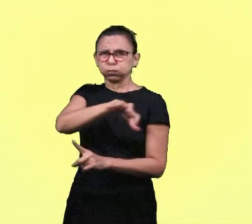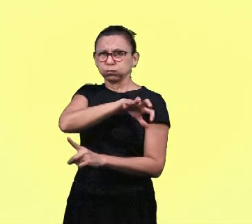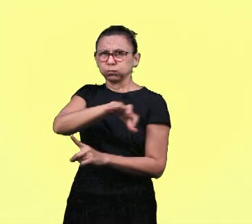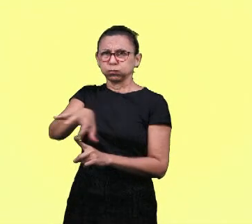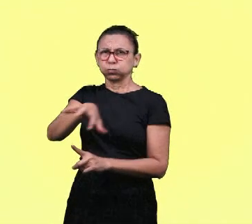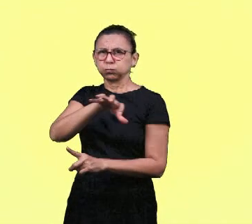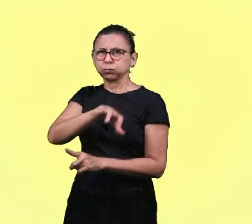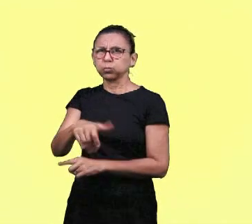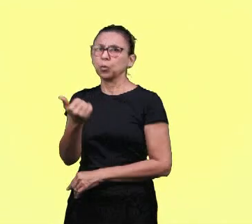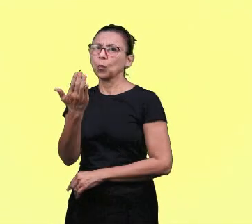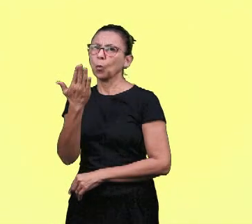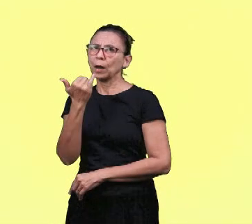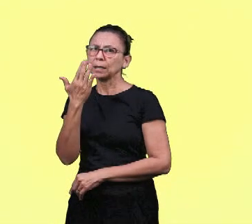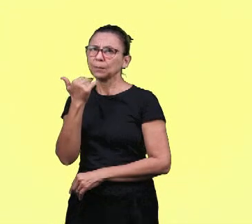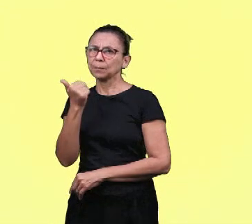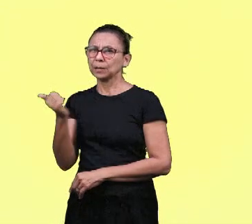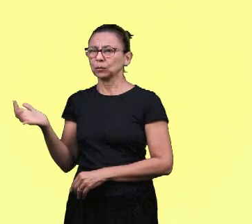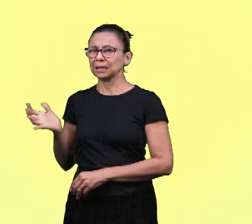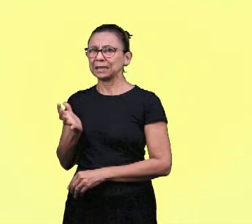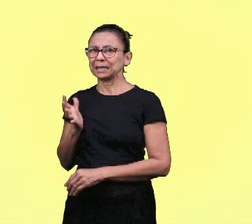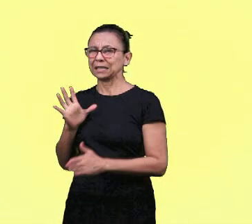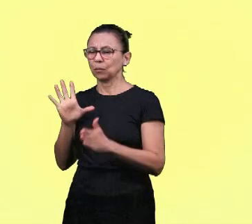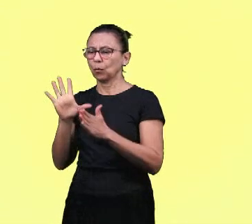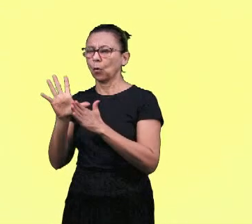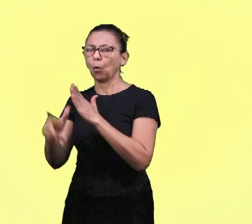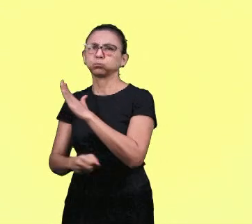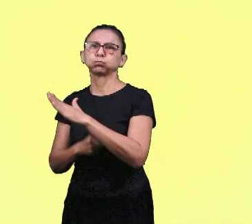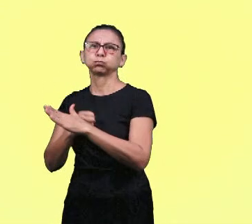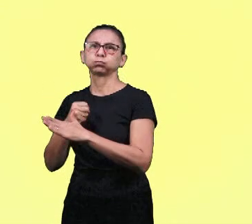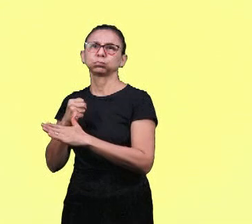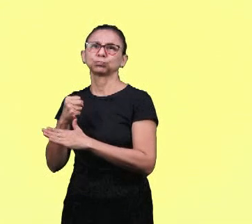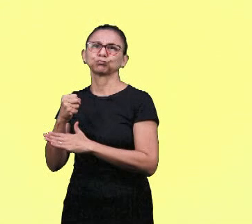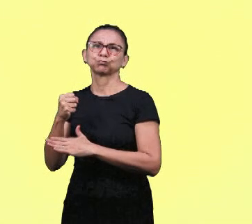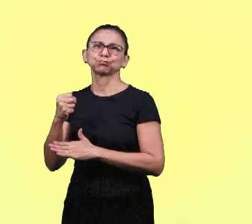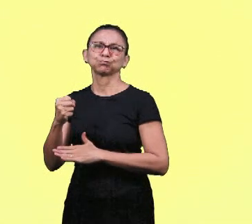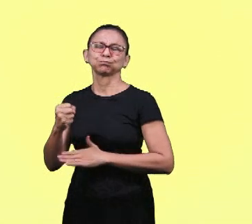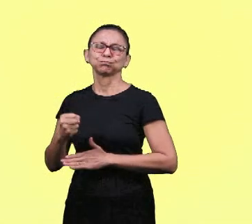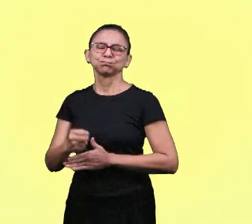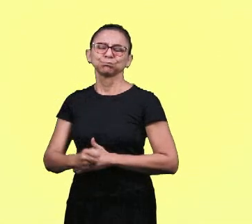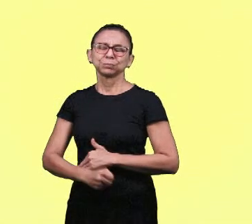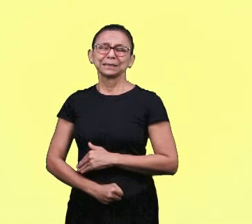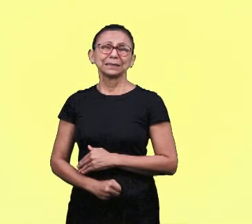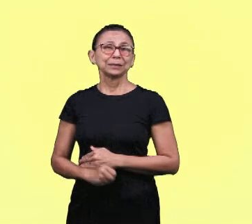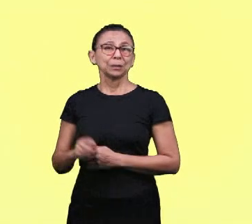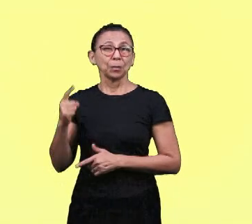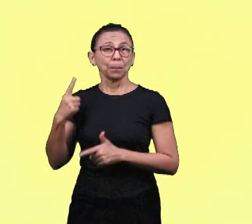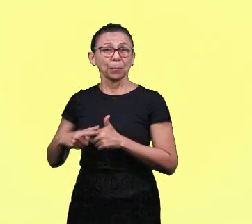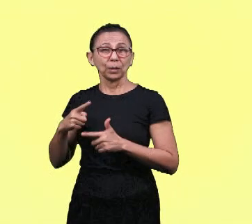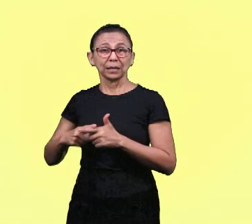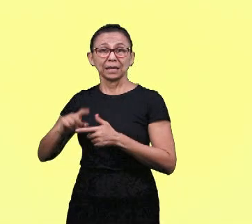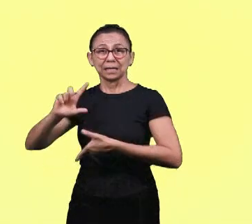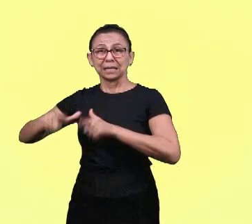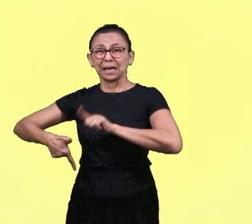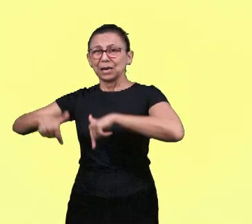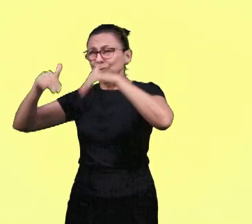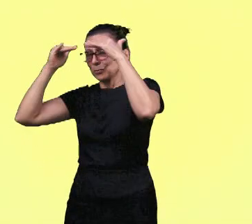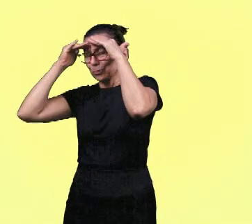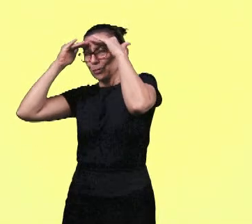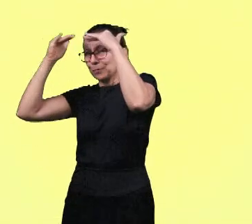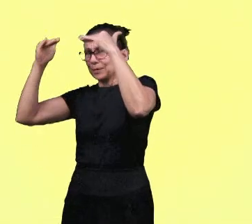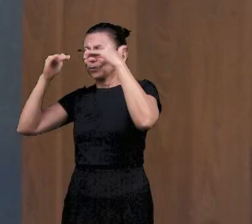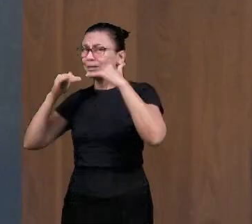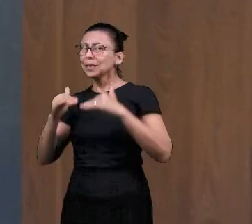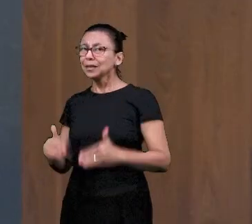nourriture et la richesse. Au milieu de toute cette désobéissance, il y avait des familles qui servaient le